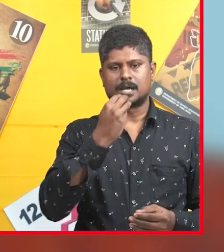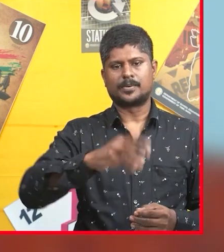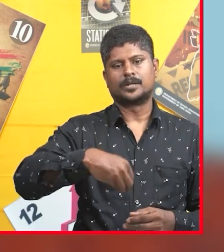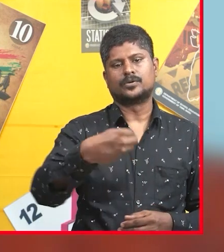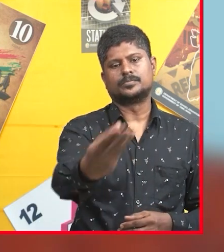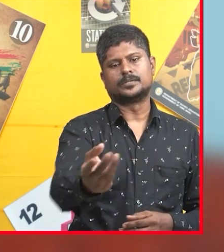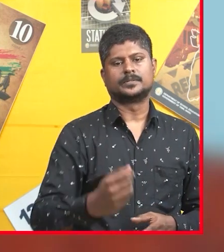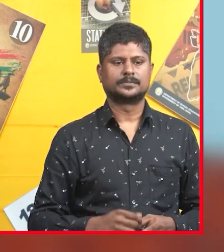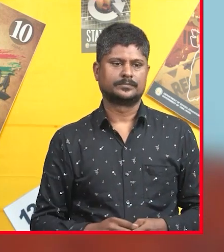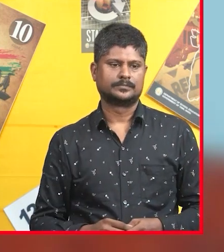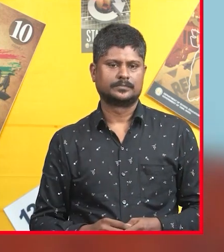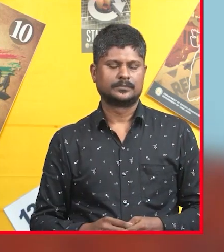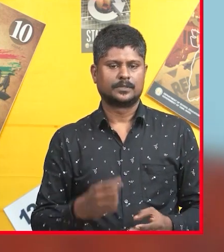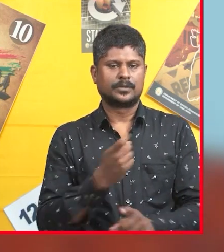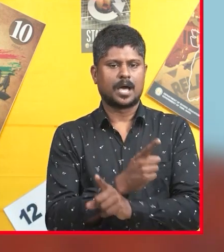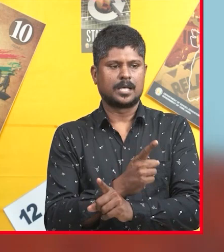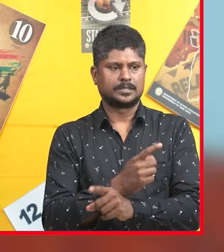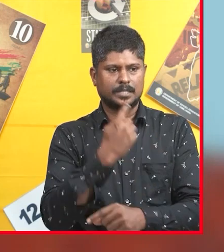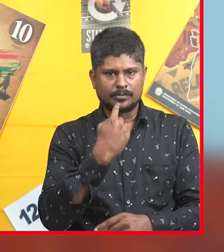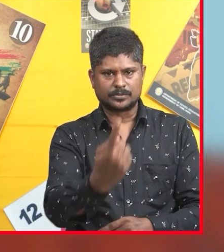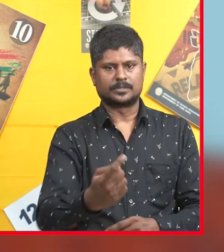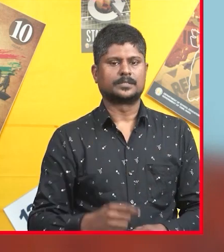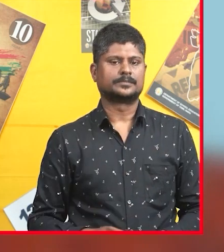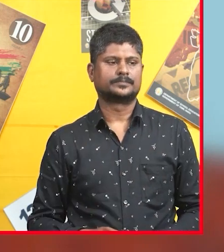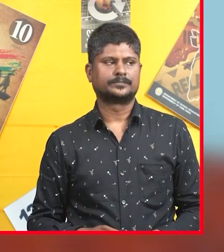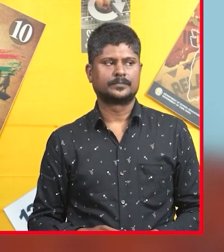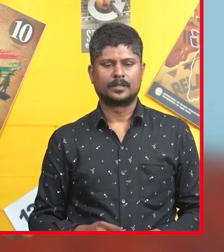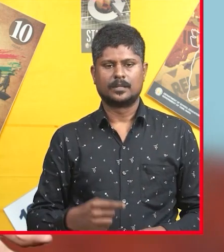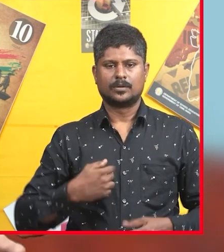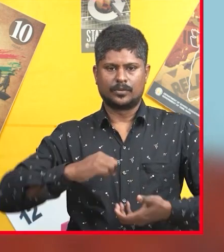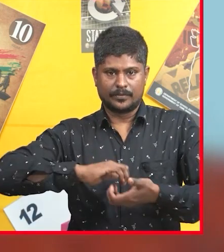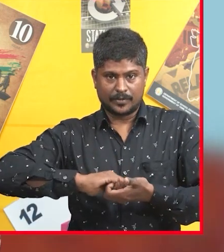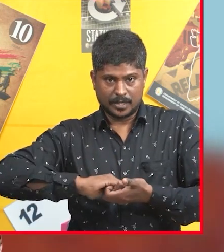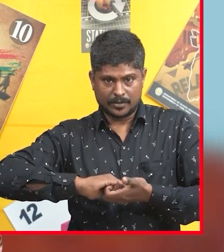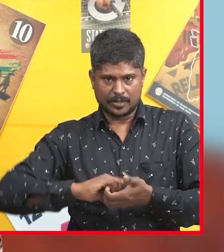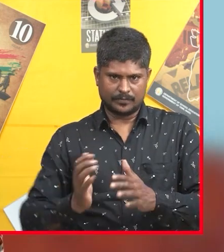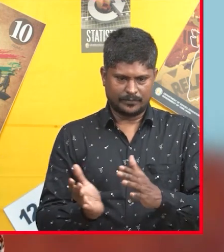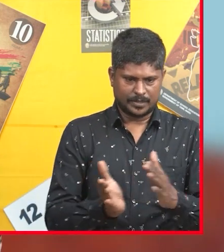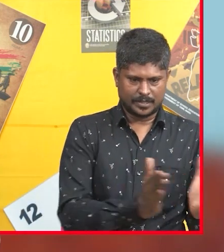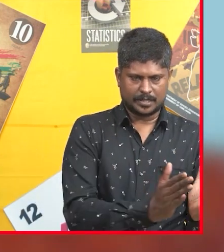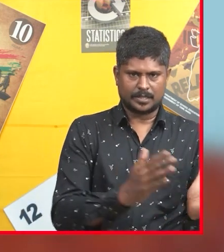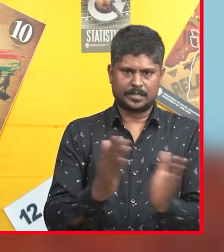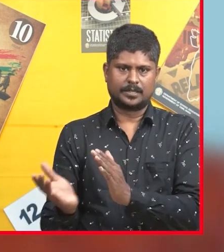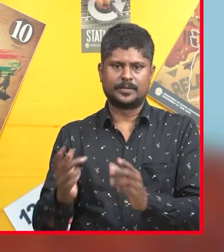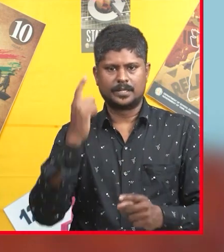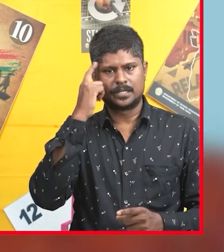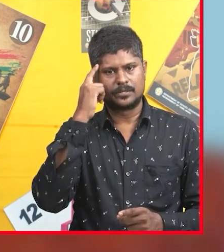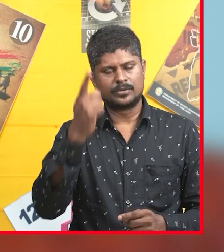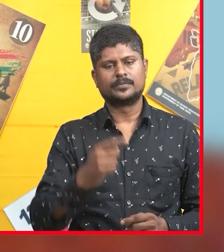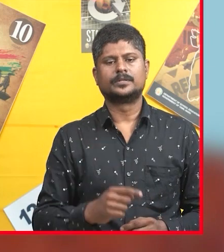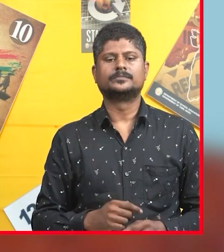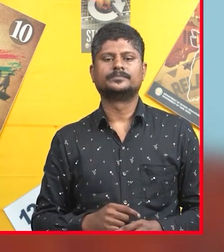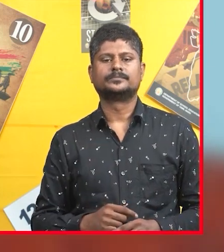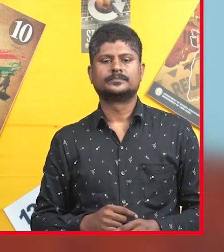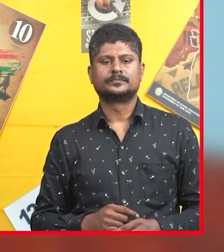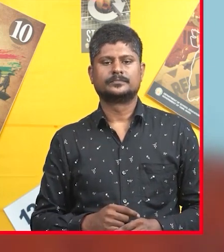உபசரிப்பக்கூடியதுதான் விருந்தோம்பல் அப்படின்னு தொல்காப்பியர் சொல்றாரு, சரிங்களா? உறவினர்கள் வேறு, விருந்தினர்கள் வேறு. இத கருத்தை நீங்க